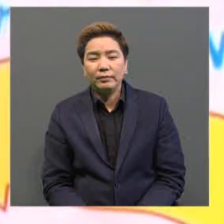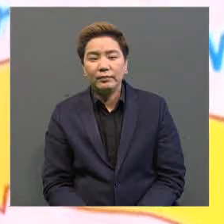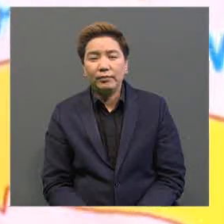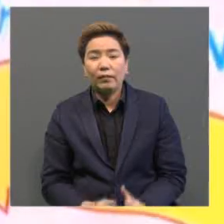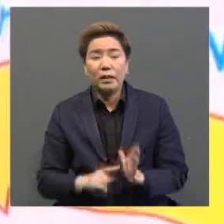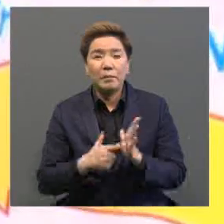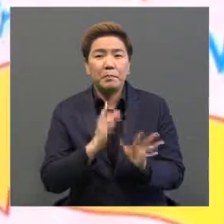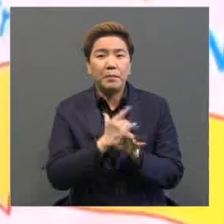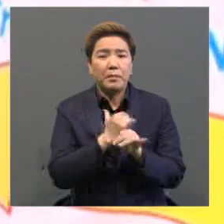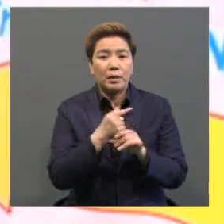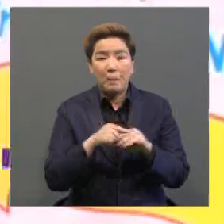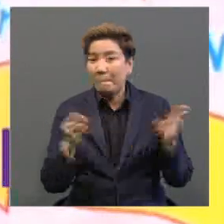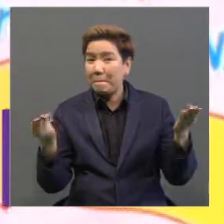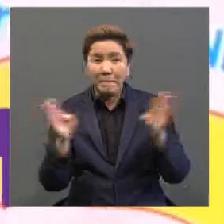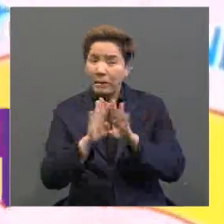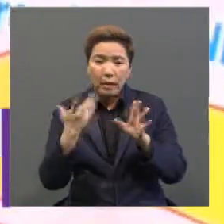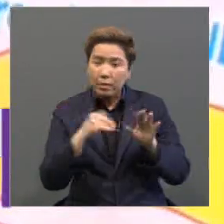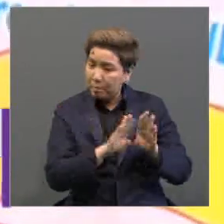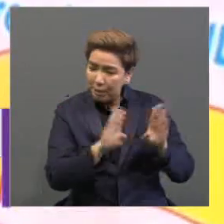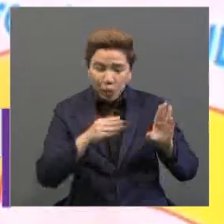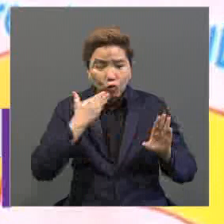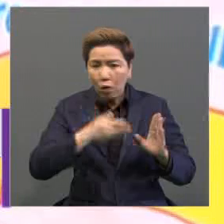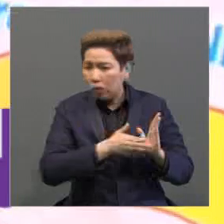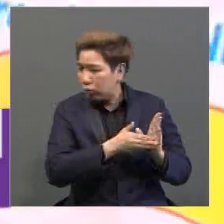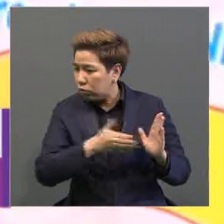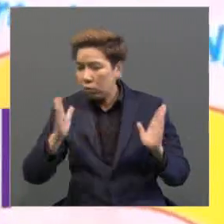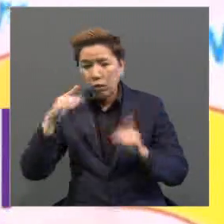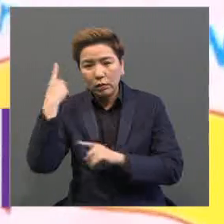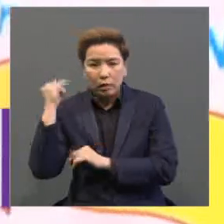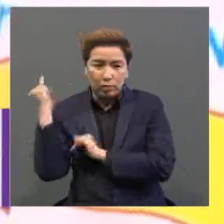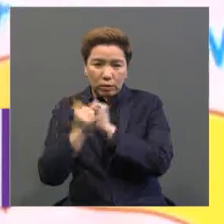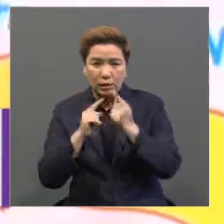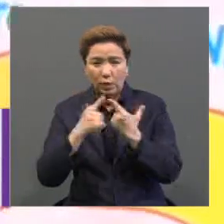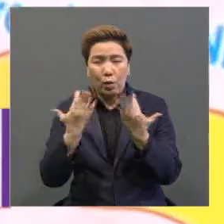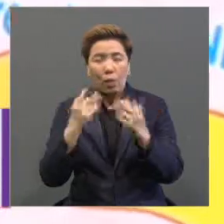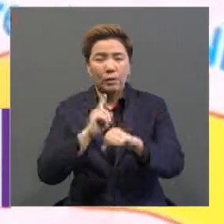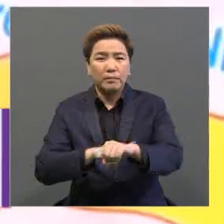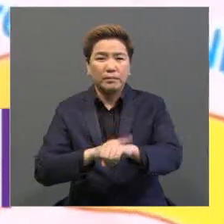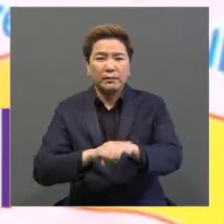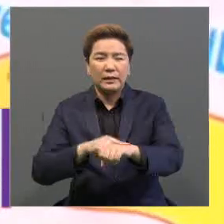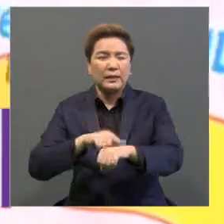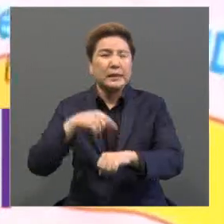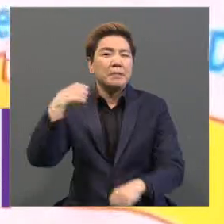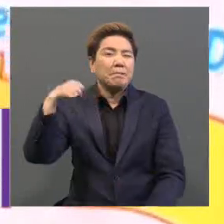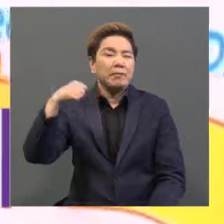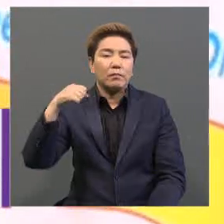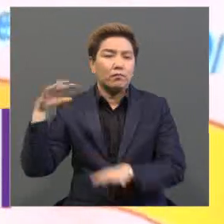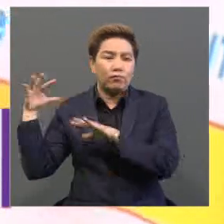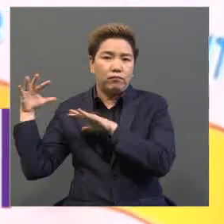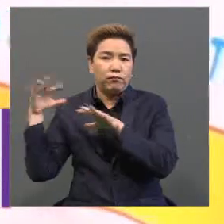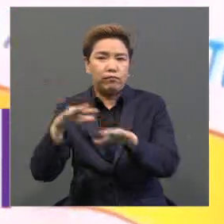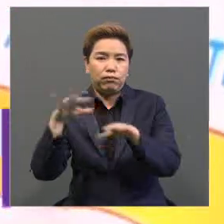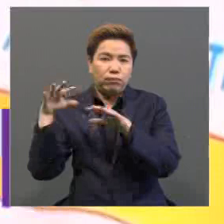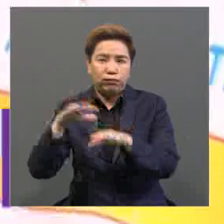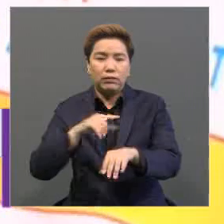ตั้งแต่ปีใหม่ยังไม่ได้หยุดร้านไม่ได้ปิดเลยร้านเปิดตลอดก็นักท่องเที่ยวก็เนี่ยเดี๋ยวสักประมาณ 10โมงกว่าๆเนี่ยก็จะเริ่ม